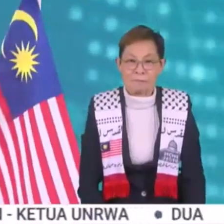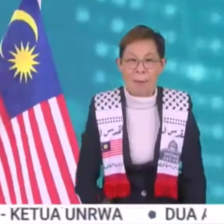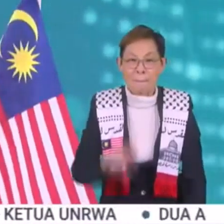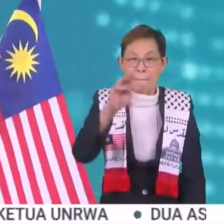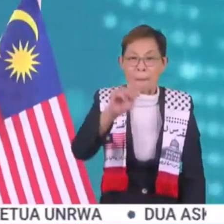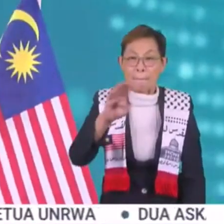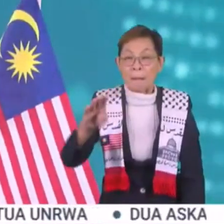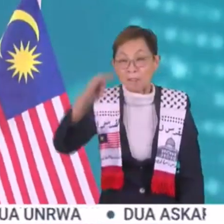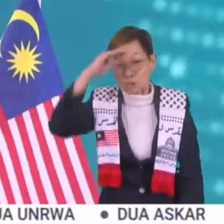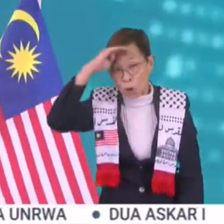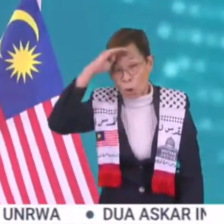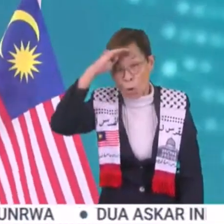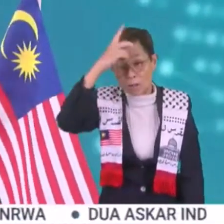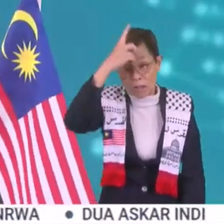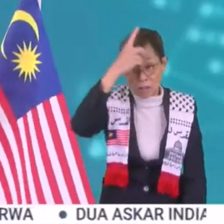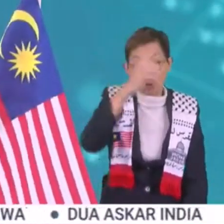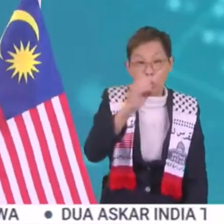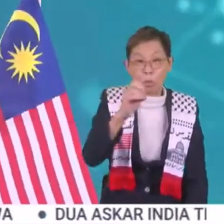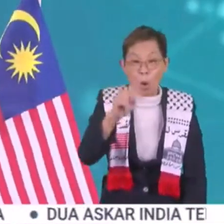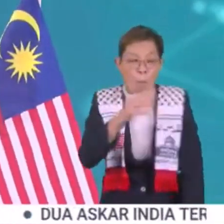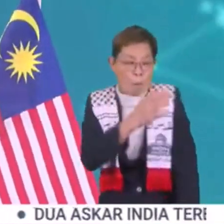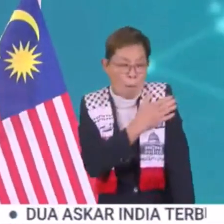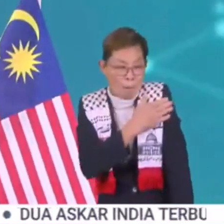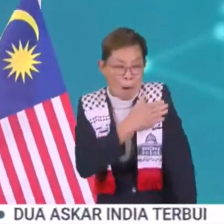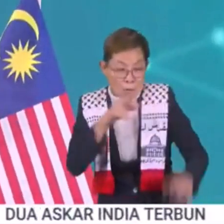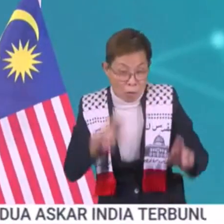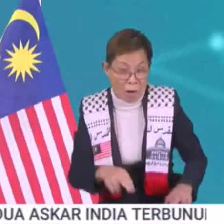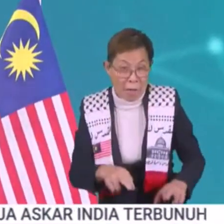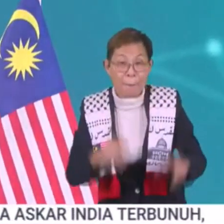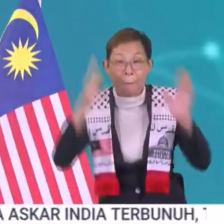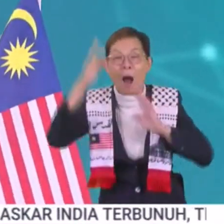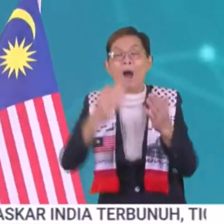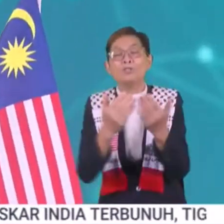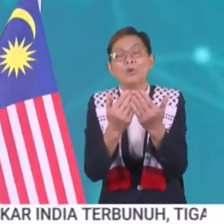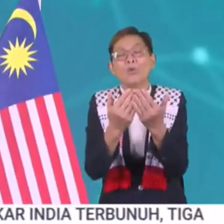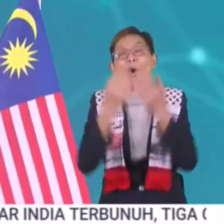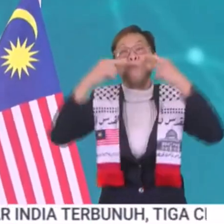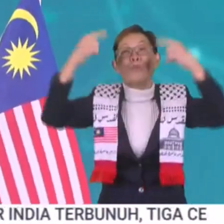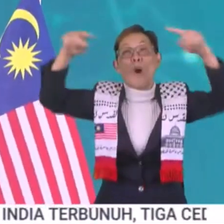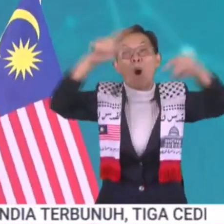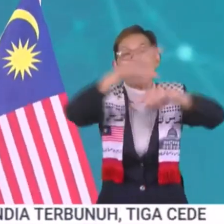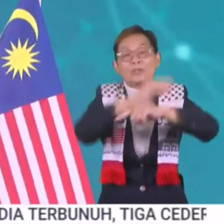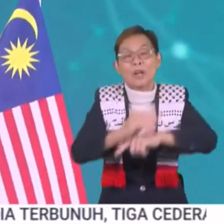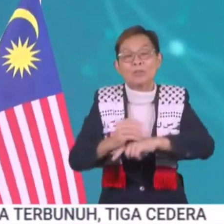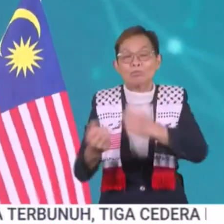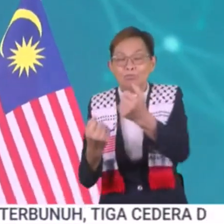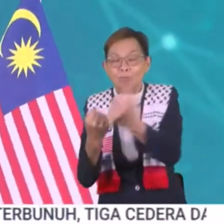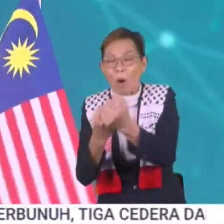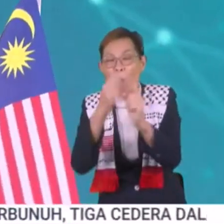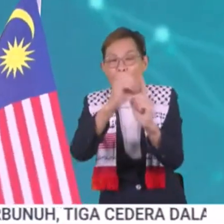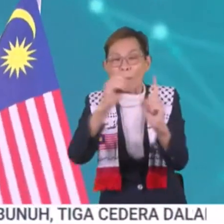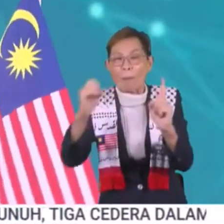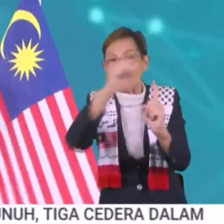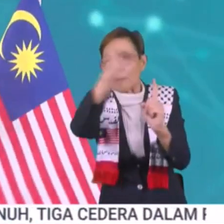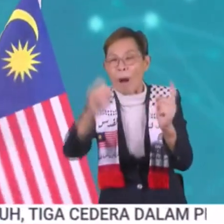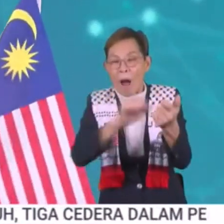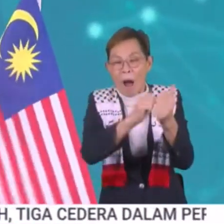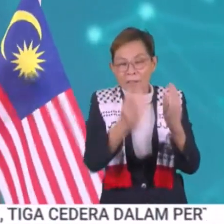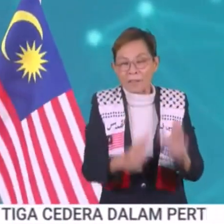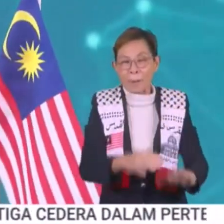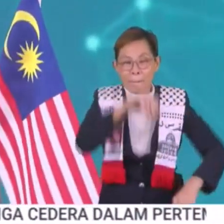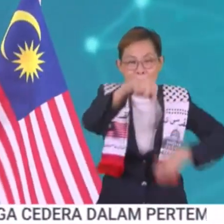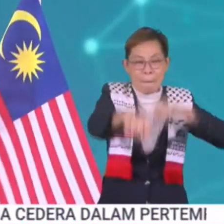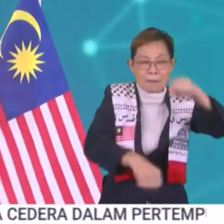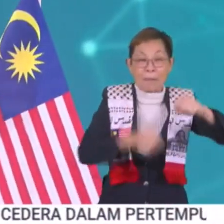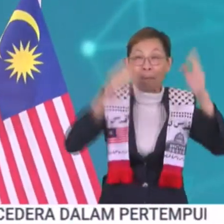Menteri Besar Johor Dato' On Hafiz Ghazi menyeru rakyat Malaysia bersama-sama mendoakan kejayaan dan memberikan sokongan penuh kepada atlet berbasikal